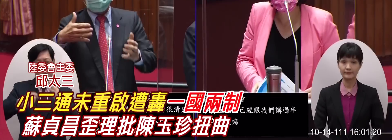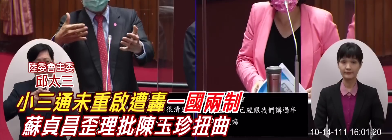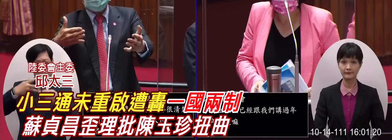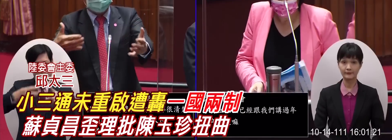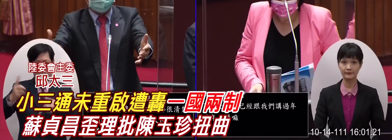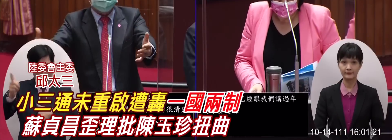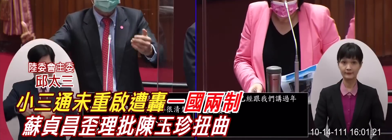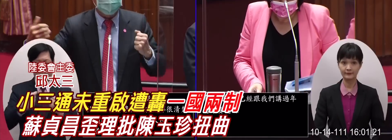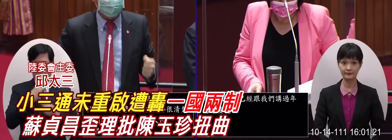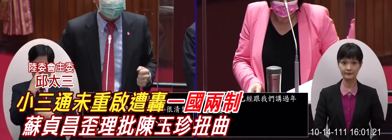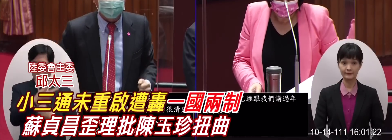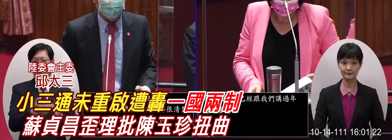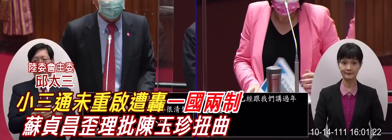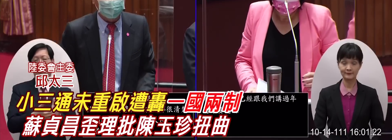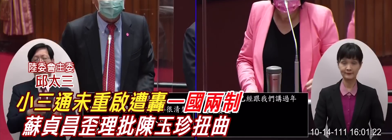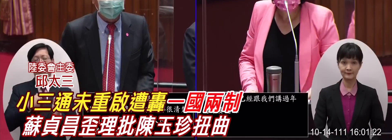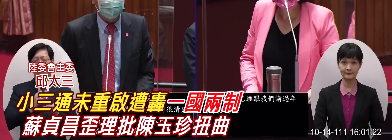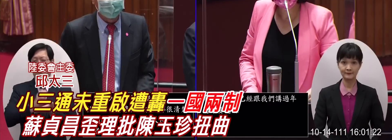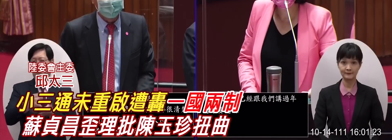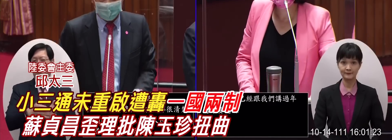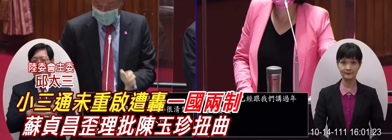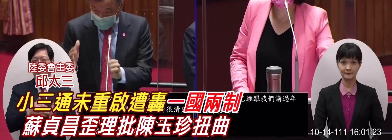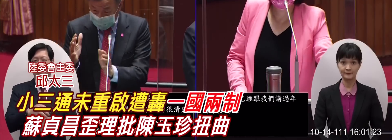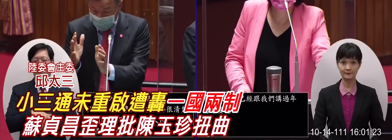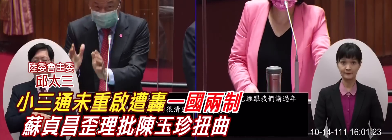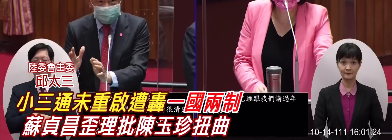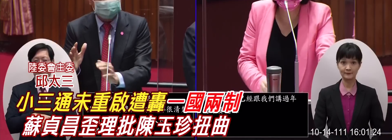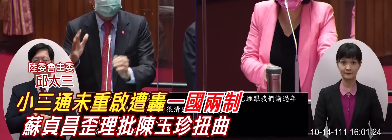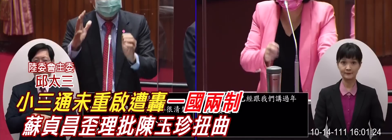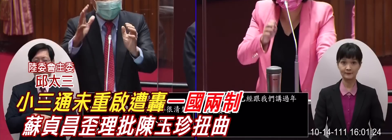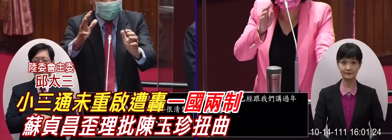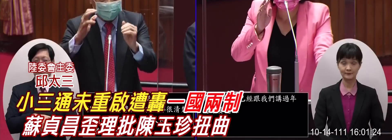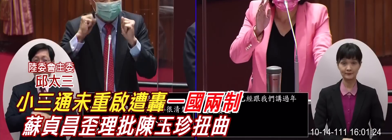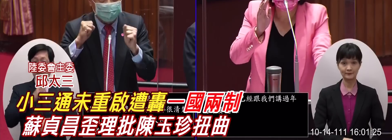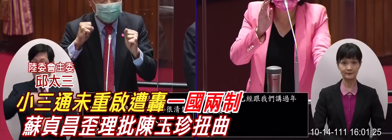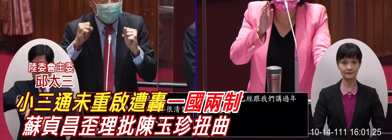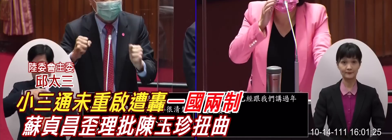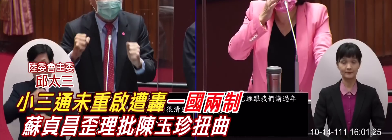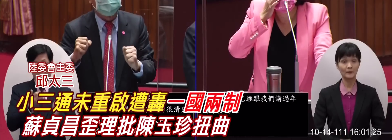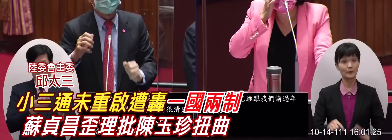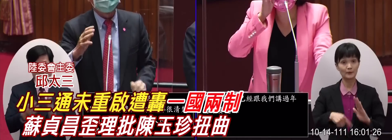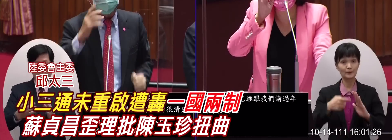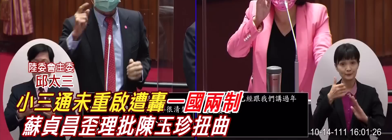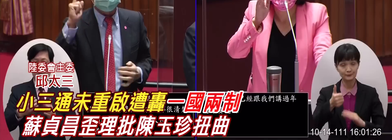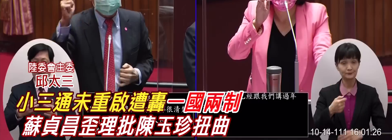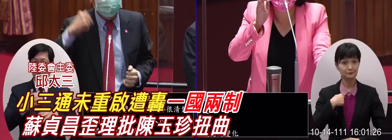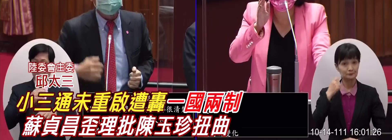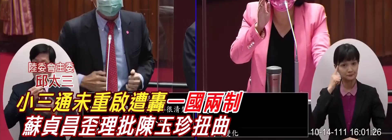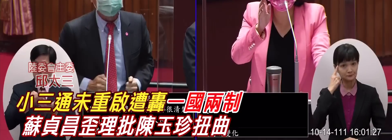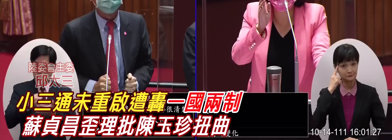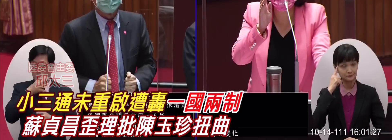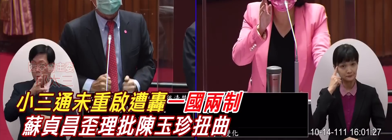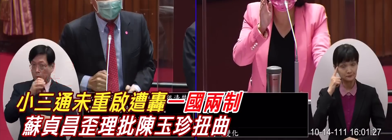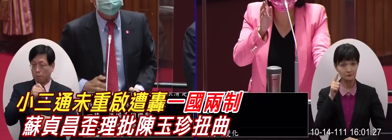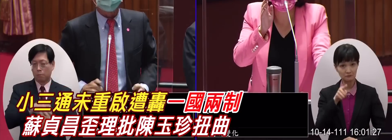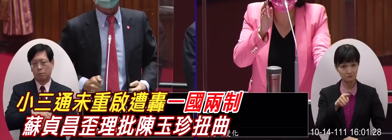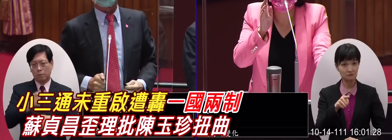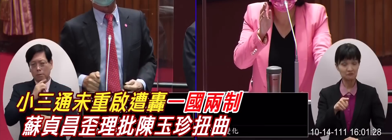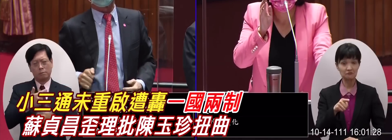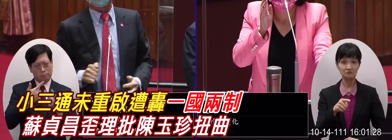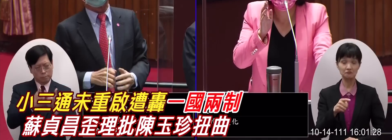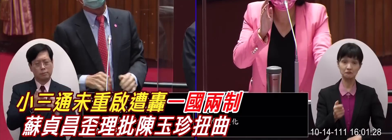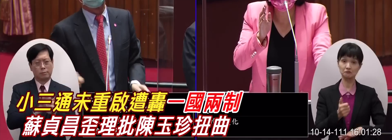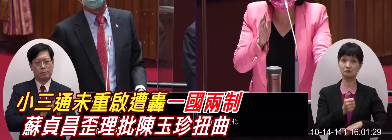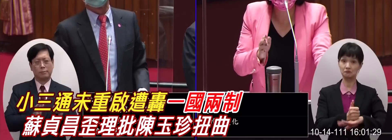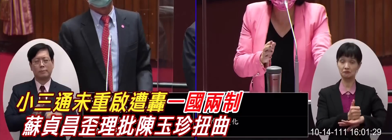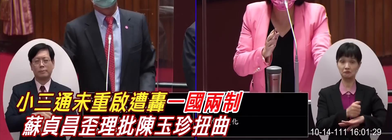我也据实跟大家报告过了啊。那每一次大家的准备够不够？ 我想 这个才是金门 人民关键的 重